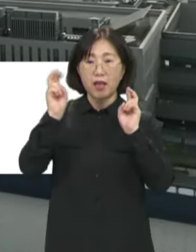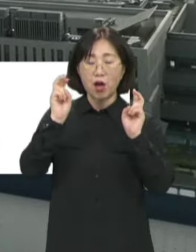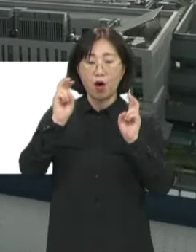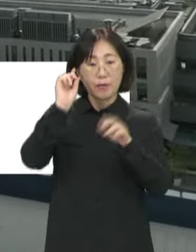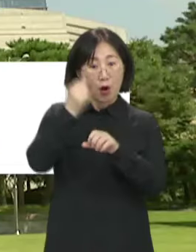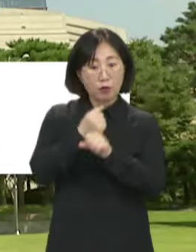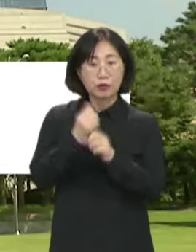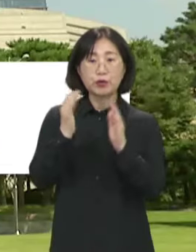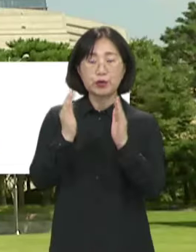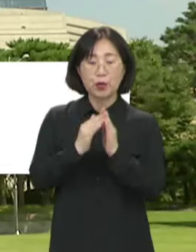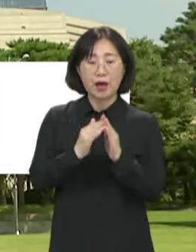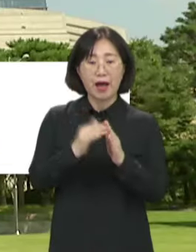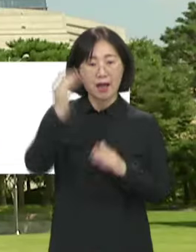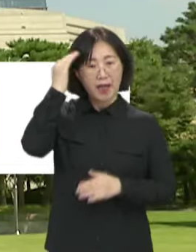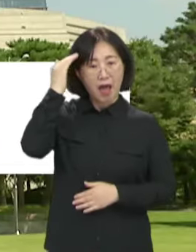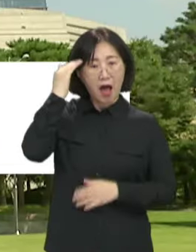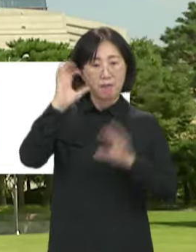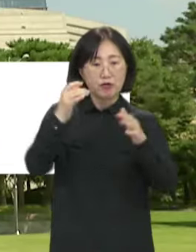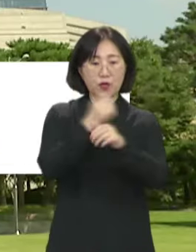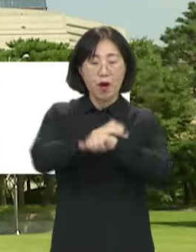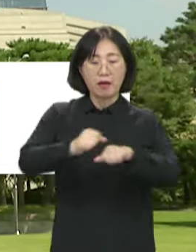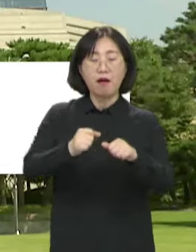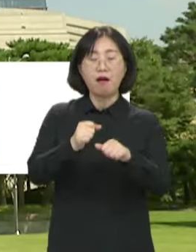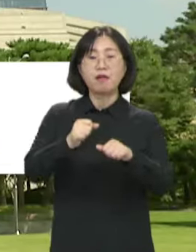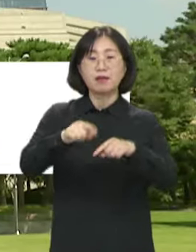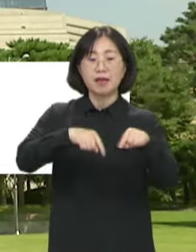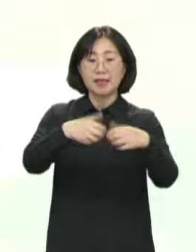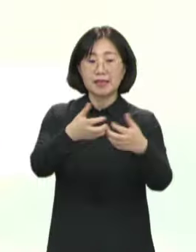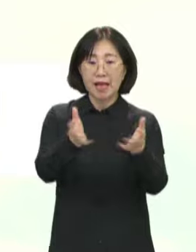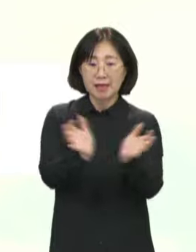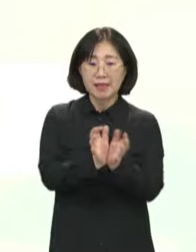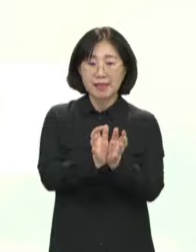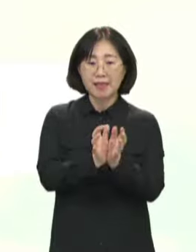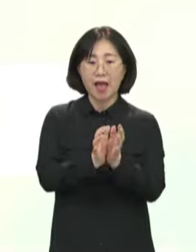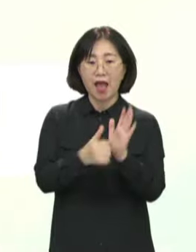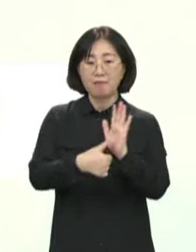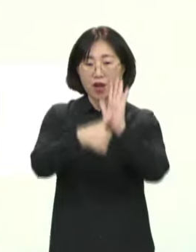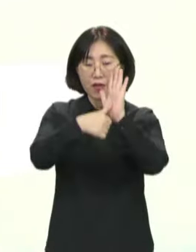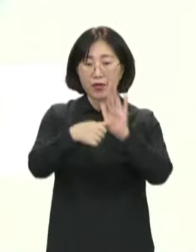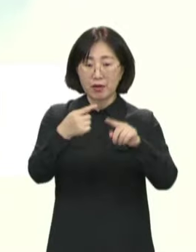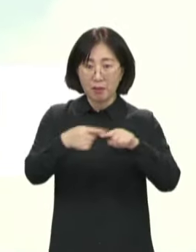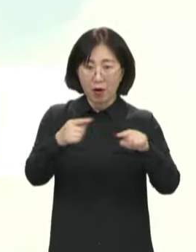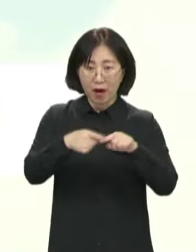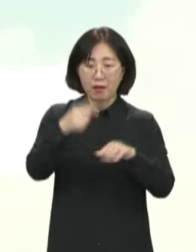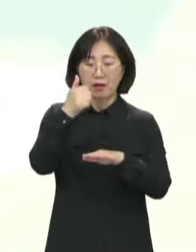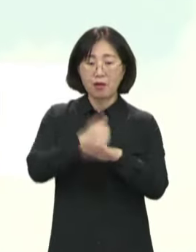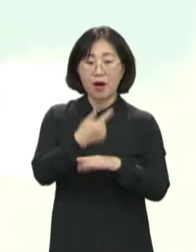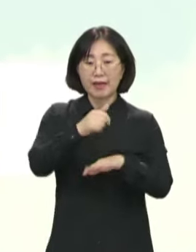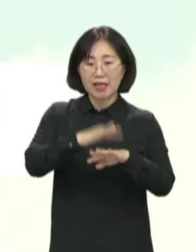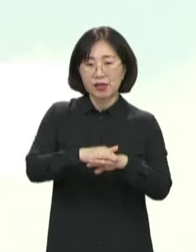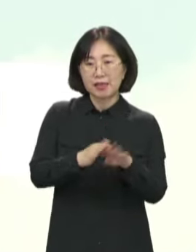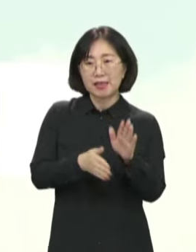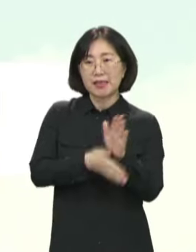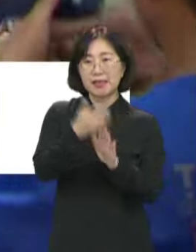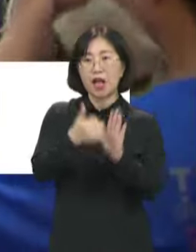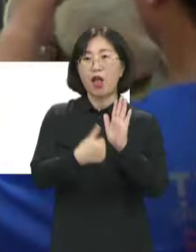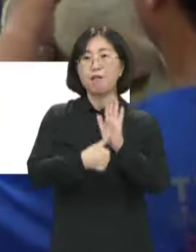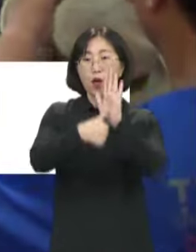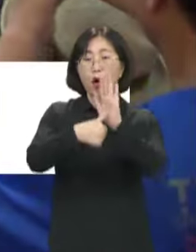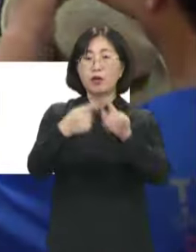한국기업평판연구소가 이번 달 대한민국 광역자치단체 브랜드 평판 빅데이터를 분석한 결과 대전시의 브랜드 평판